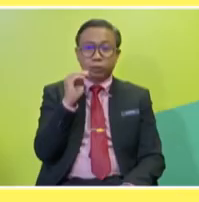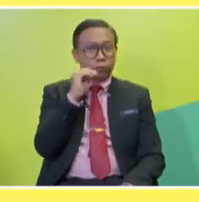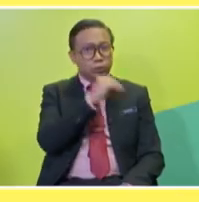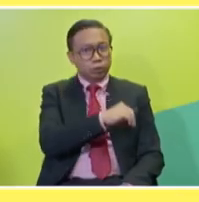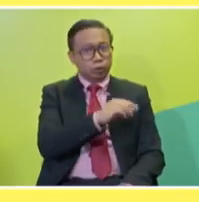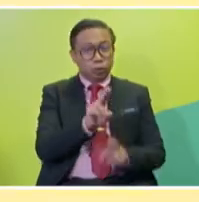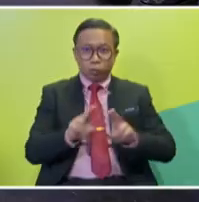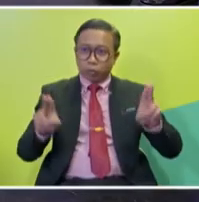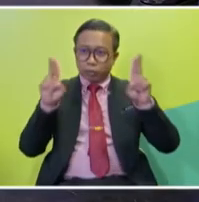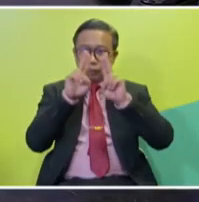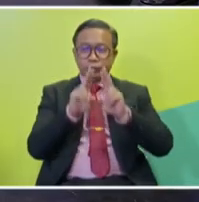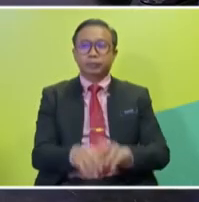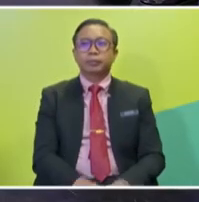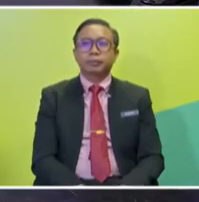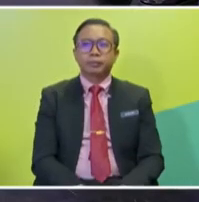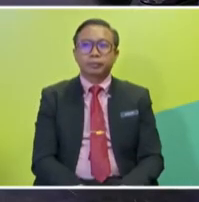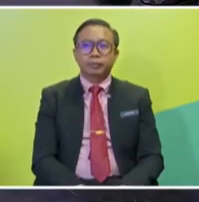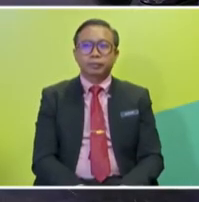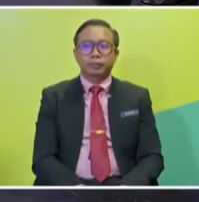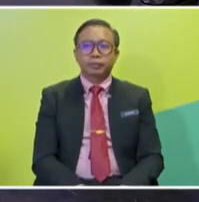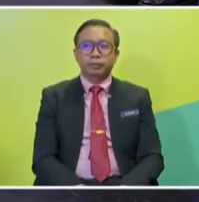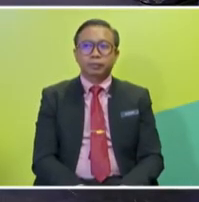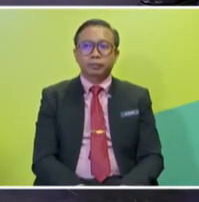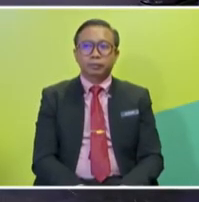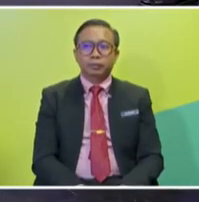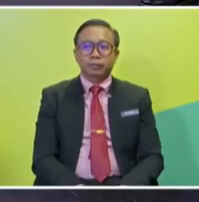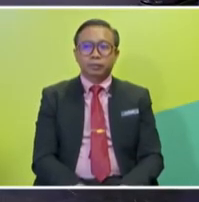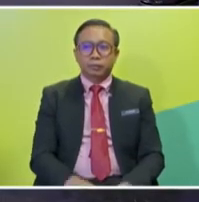bagi kerbau lainnya